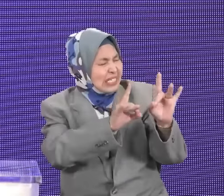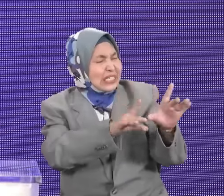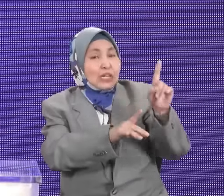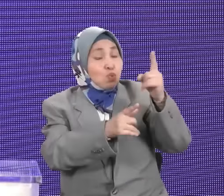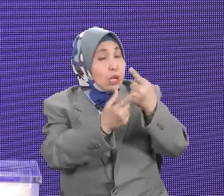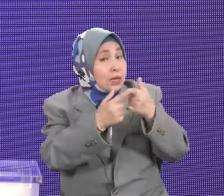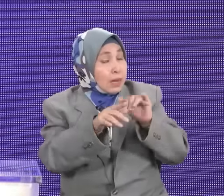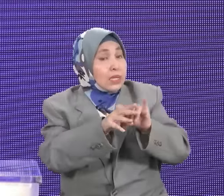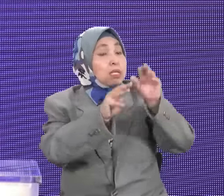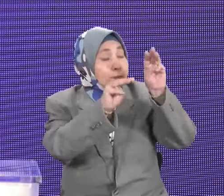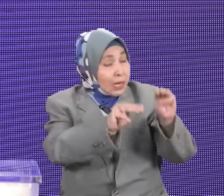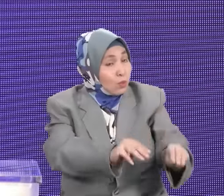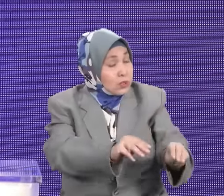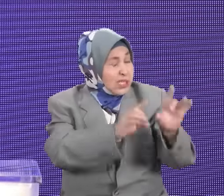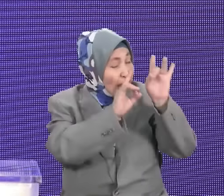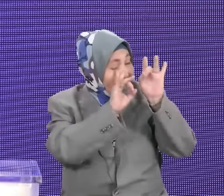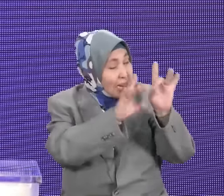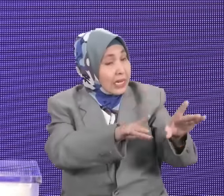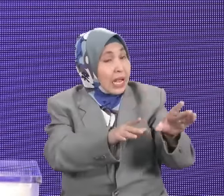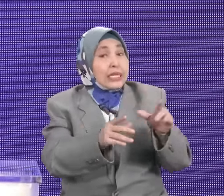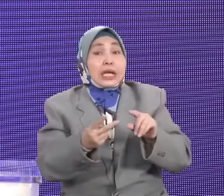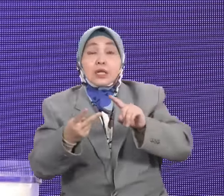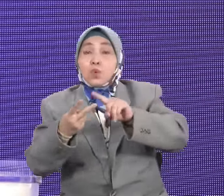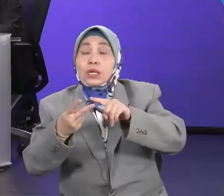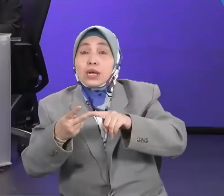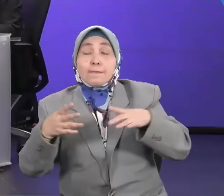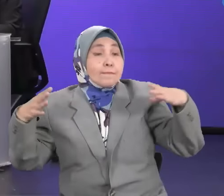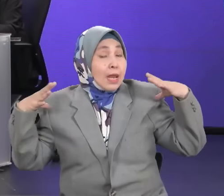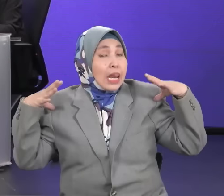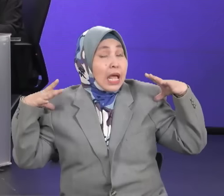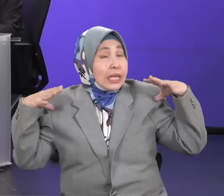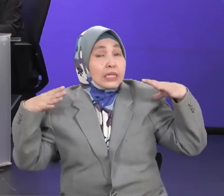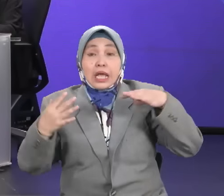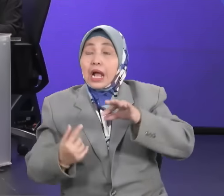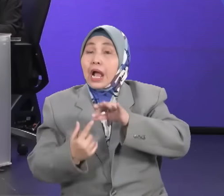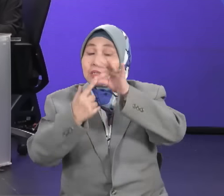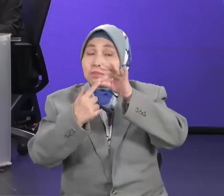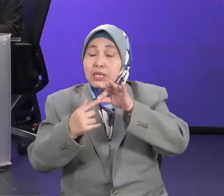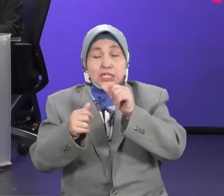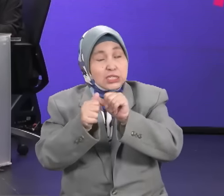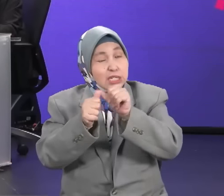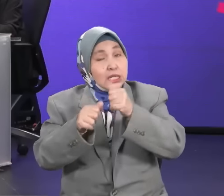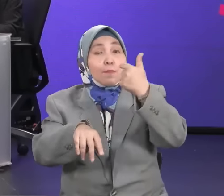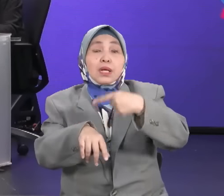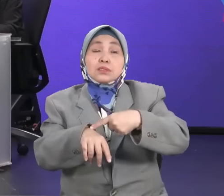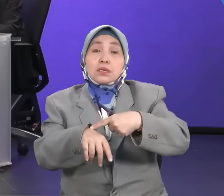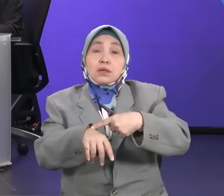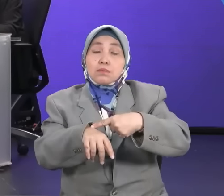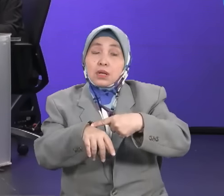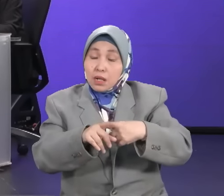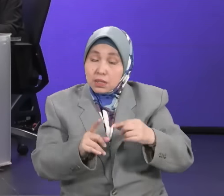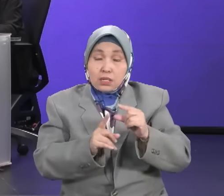satunya ialah manusia yang melanda ya tetapi yang keduanya ada malaikat yang khas melaknat pada setiap fase ya istilah